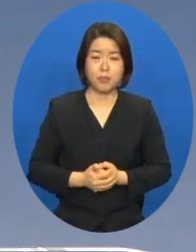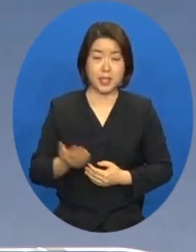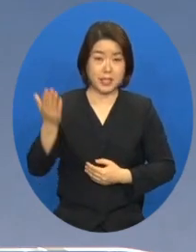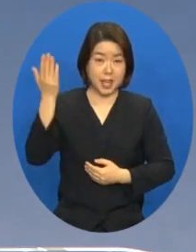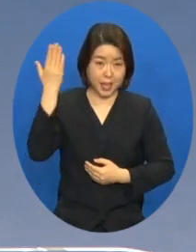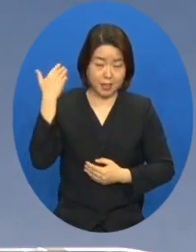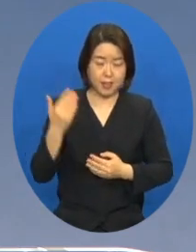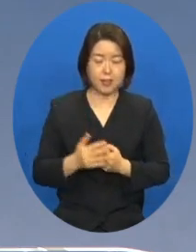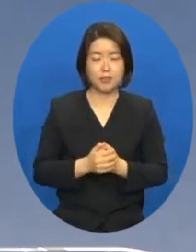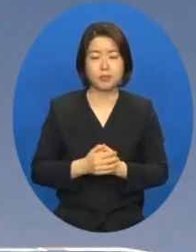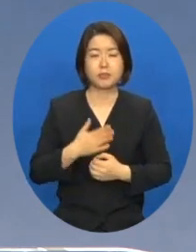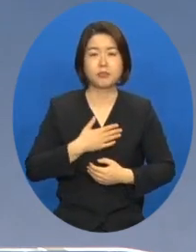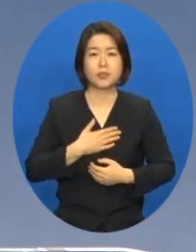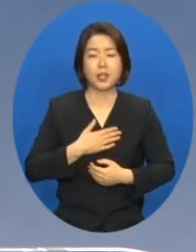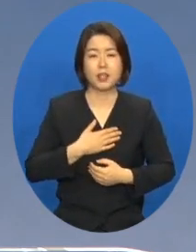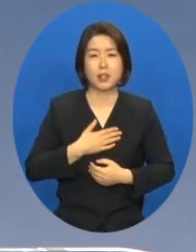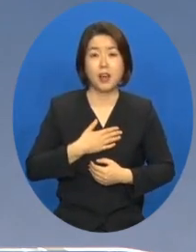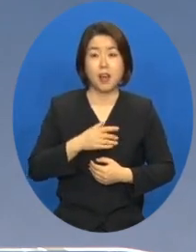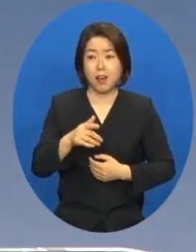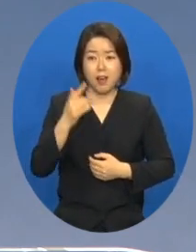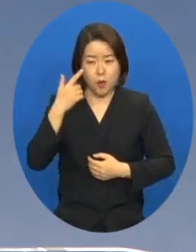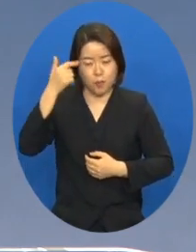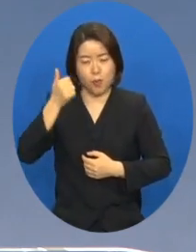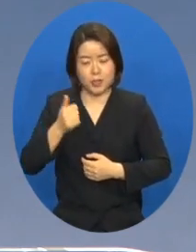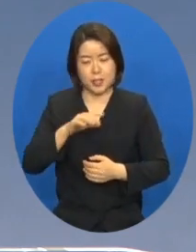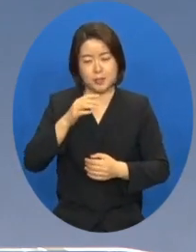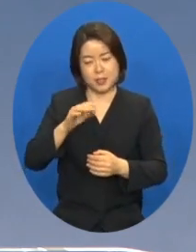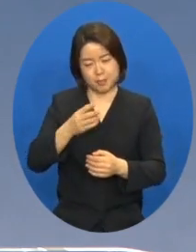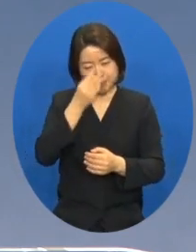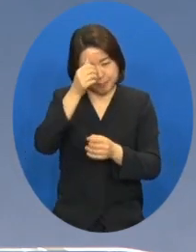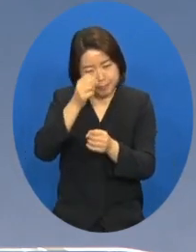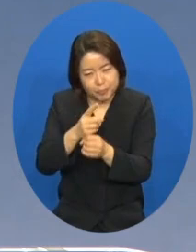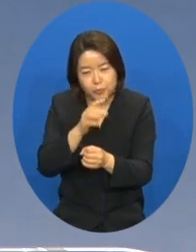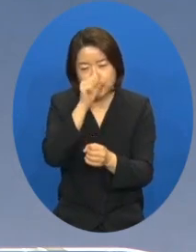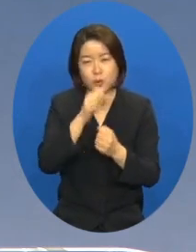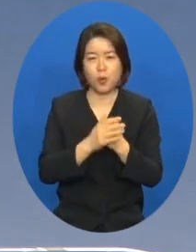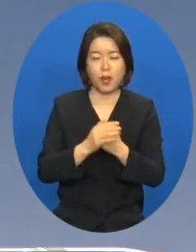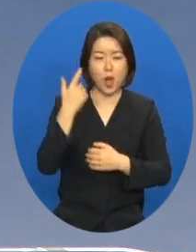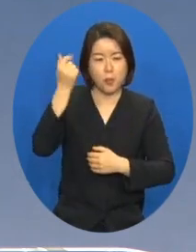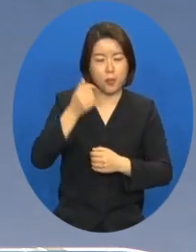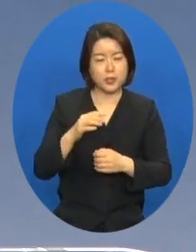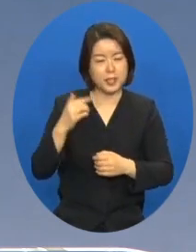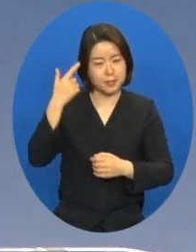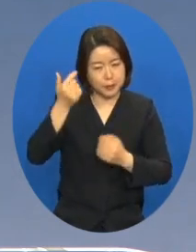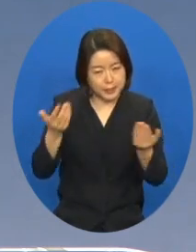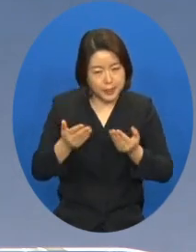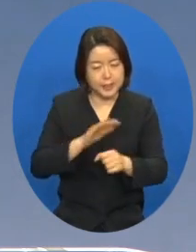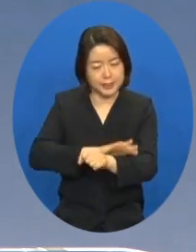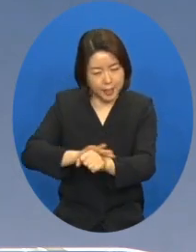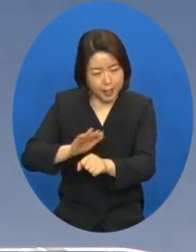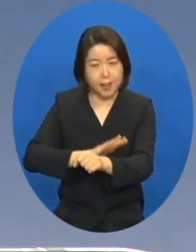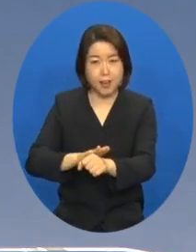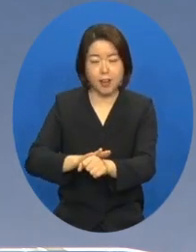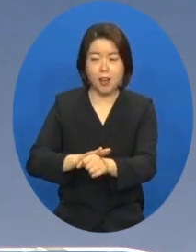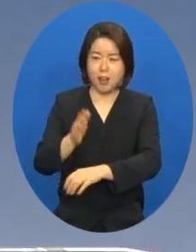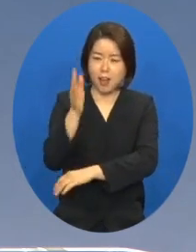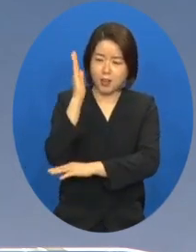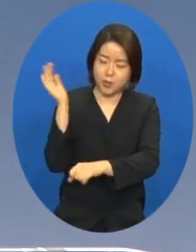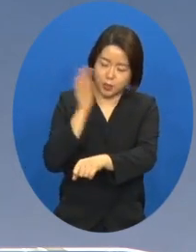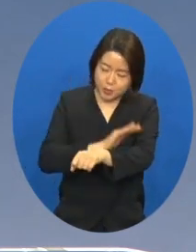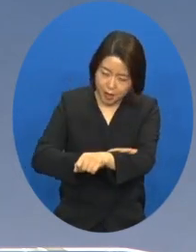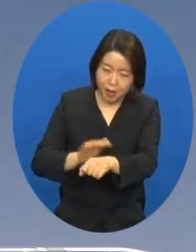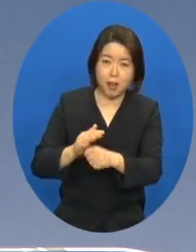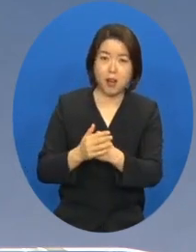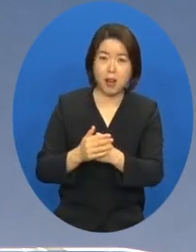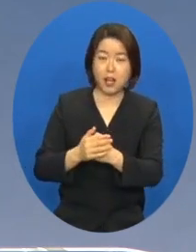한때는 저는 아, 목사님은 성품이 너무 좋아요. 목사님은 목회를 참 잘하시네요. 목사님은 설교를 정말